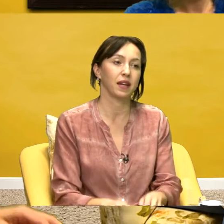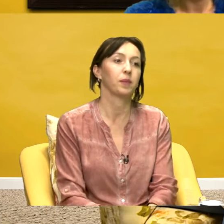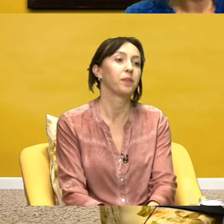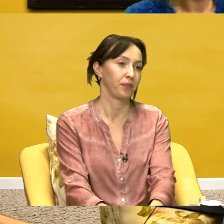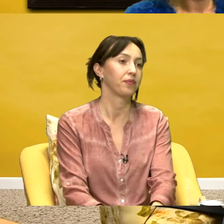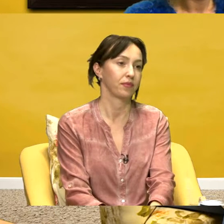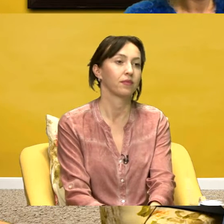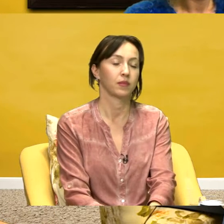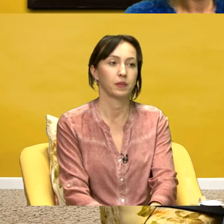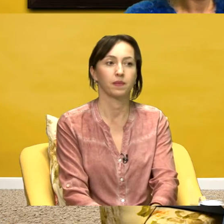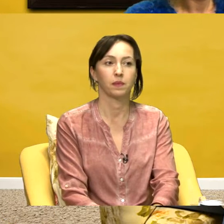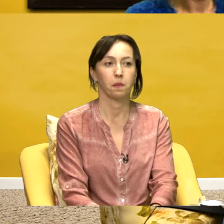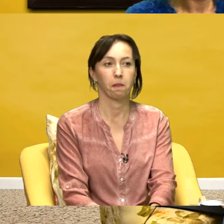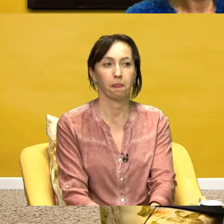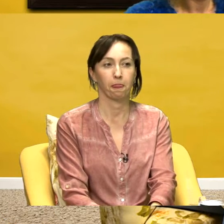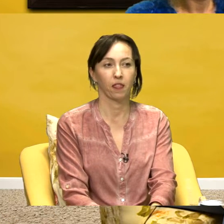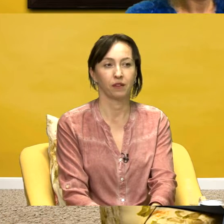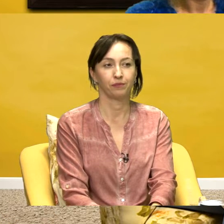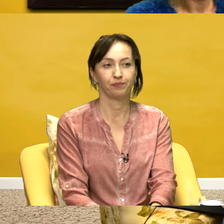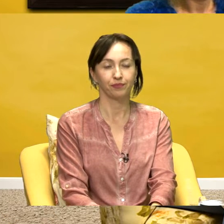de tine.